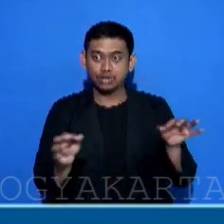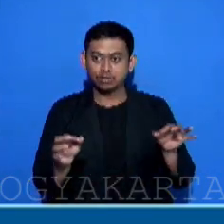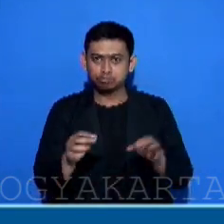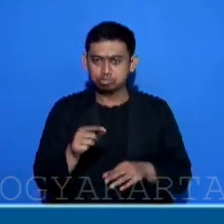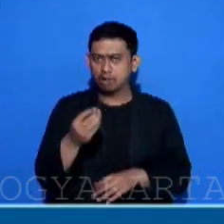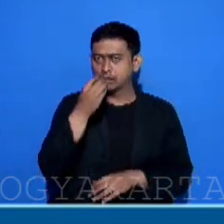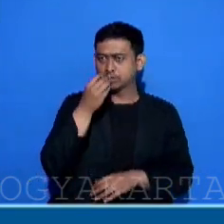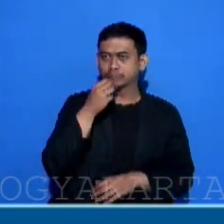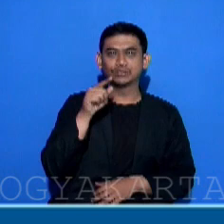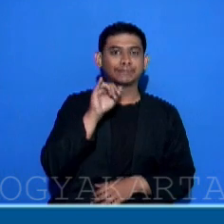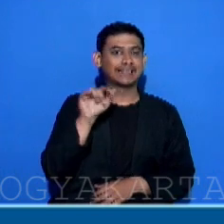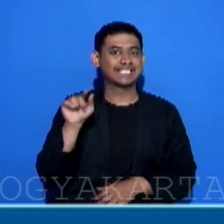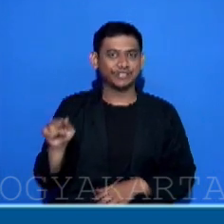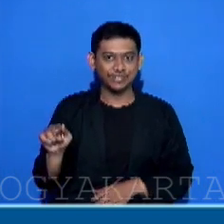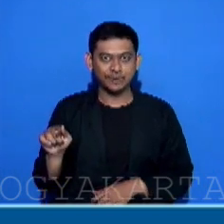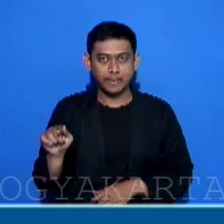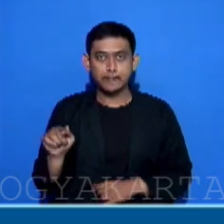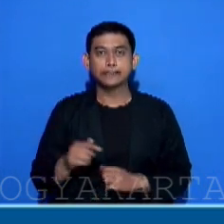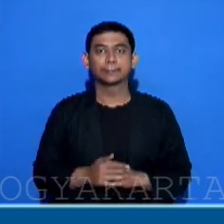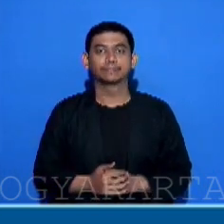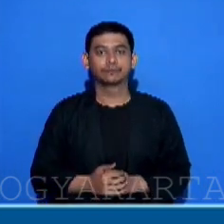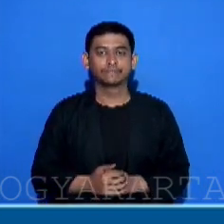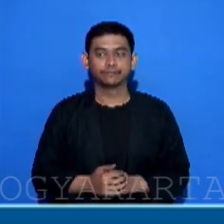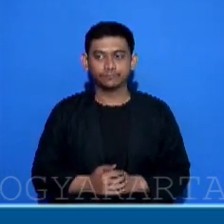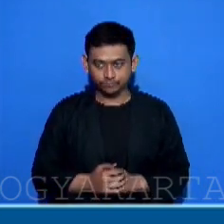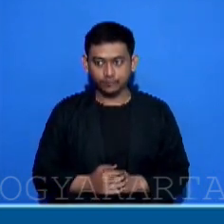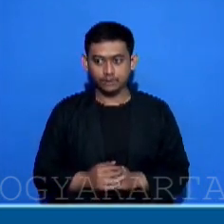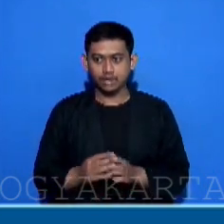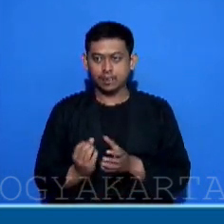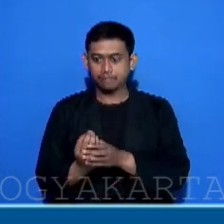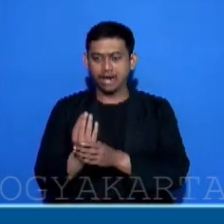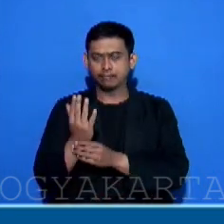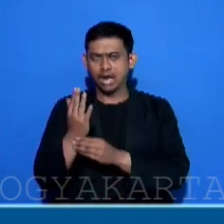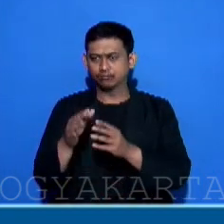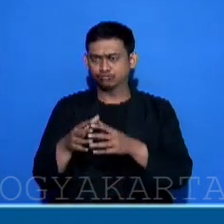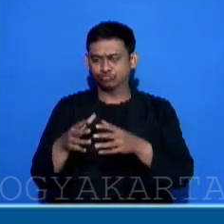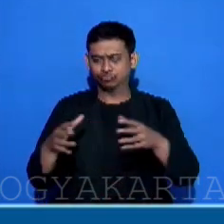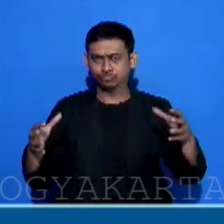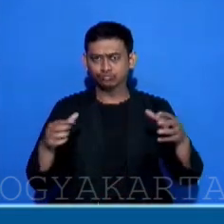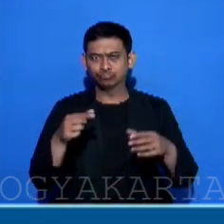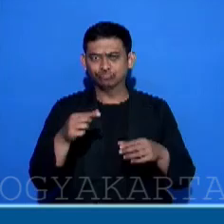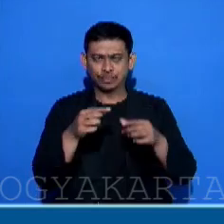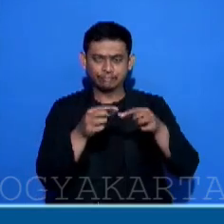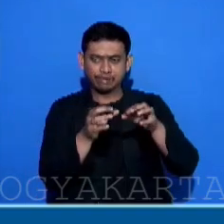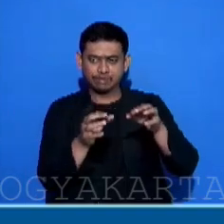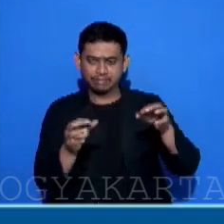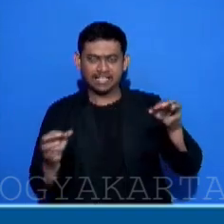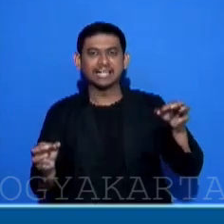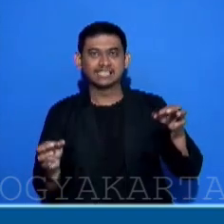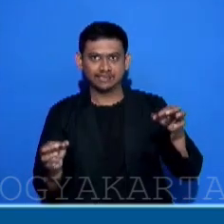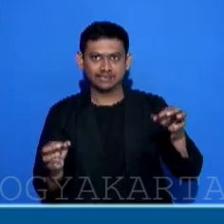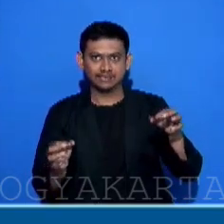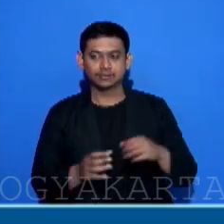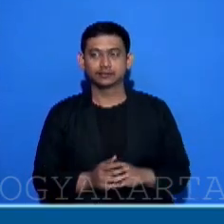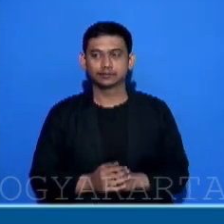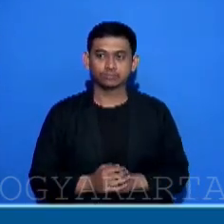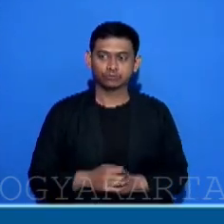menawiangangang ew semanten Kani pawadan tanemanipun ingkang Ageng sarta gand taneman ingkang kirang Seke damel ngakathah Ugi